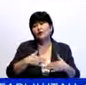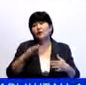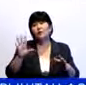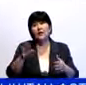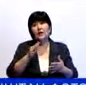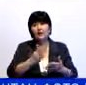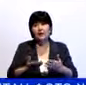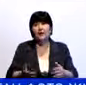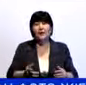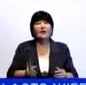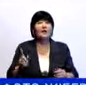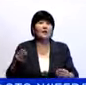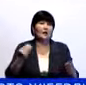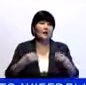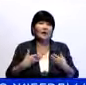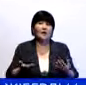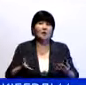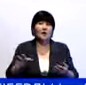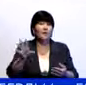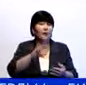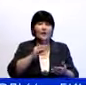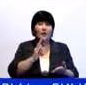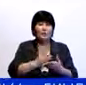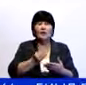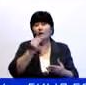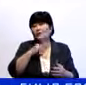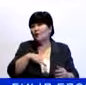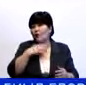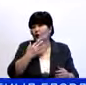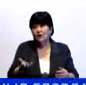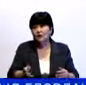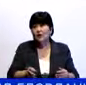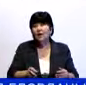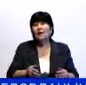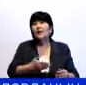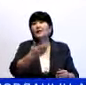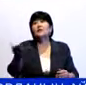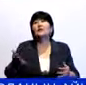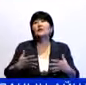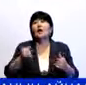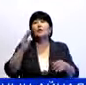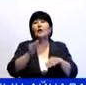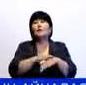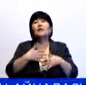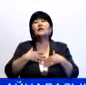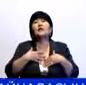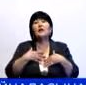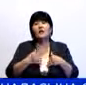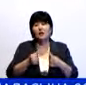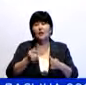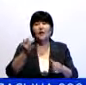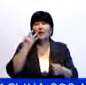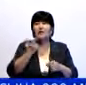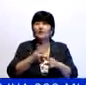бәрі. Неге емдесін демесін, бәрі бар, тоқшылық. Сендер аман болыңдар айналайын. Дендерің сау болсын,